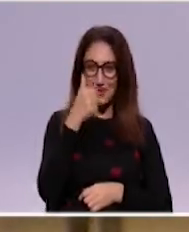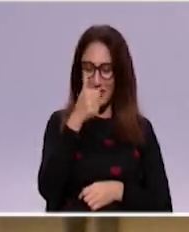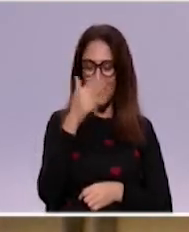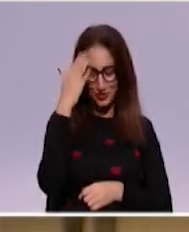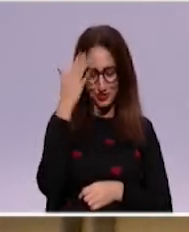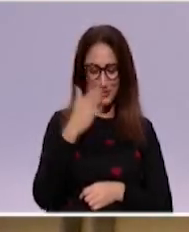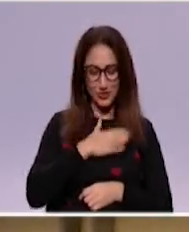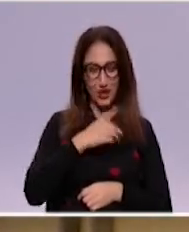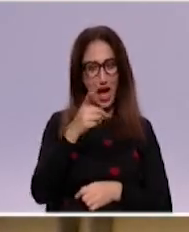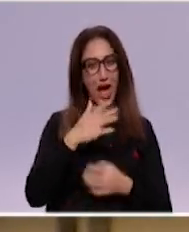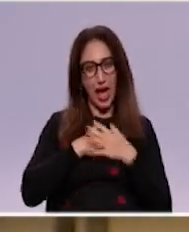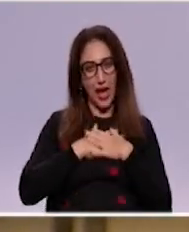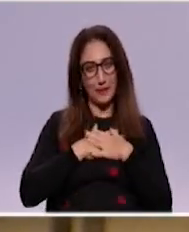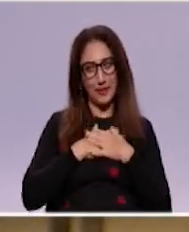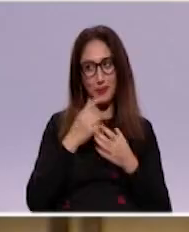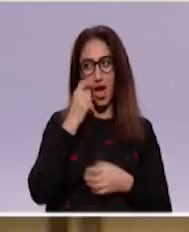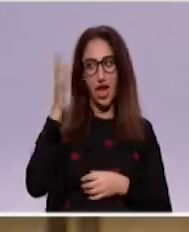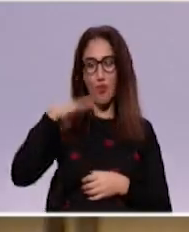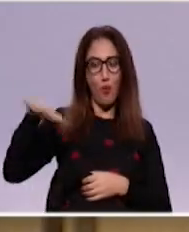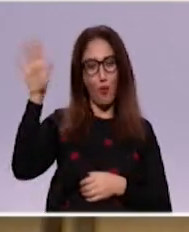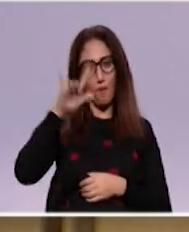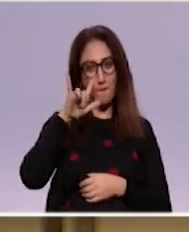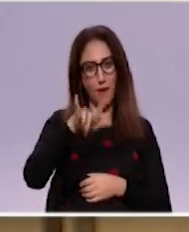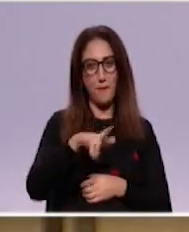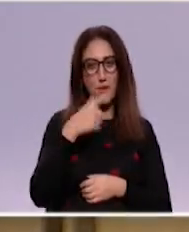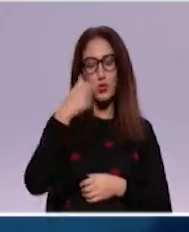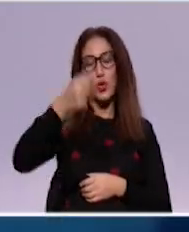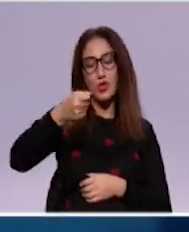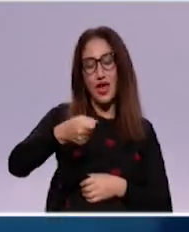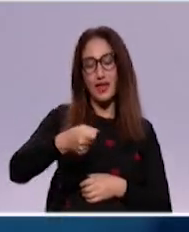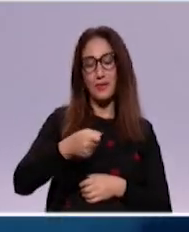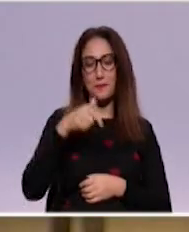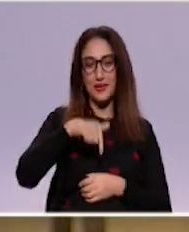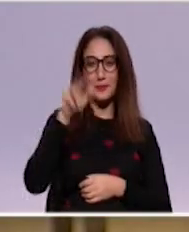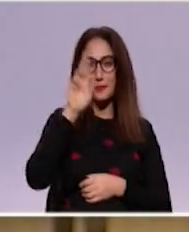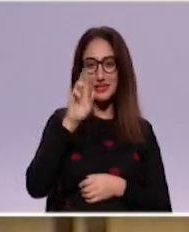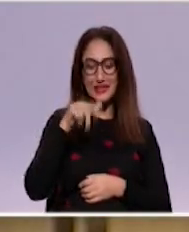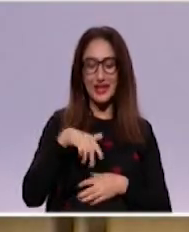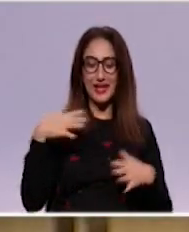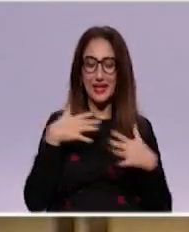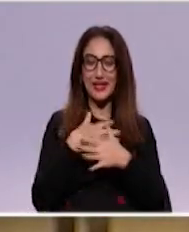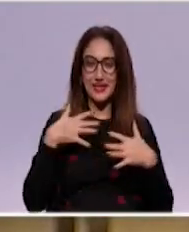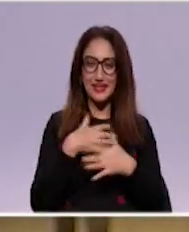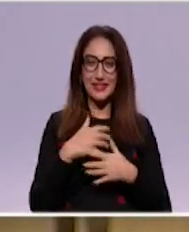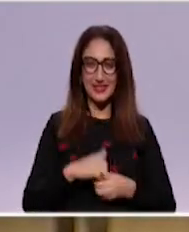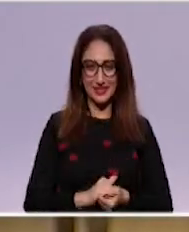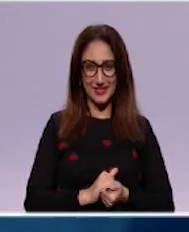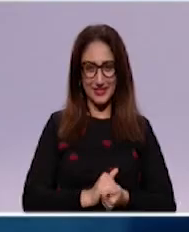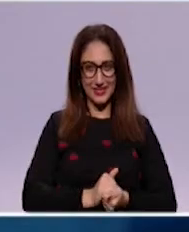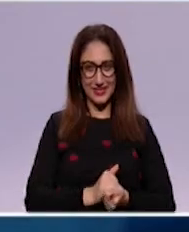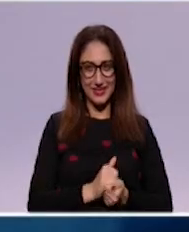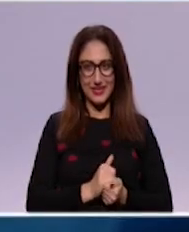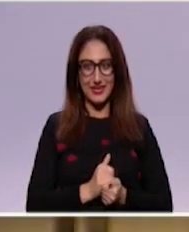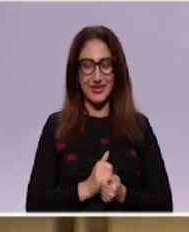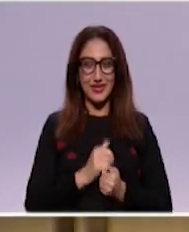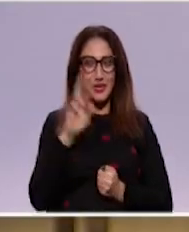بس يعني انت حبيبي وحبيب الناس كلها يعني. ربنا يعينك. أولا كل سنة طيب وانت بصحة وعيد سعيد عليك وعليك وعلى كل